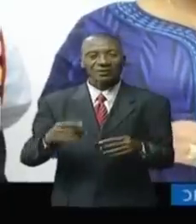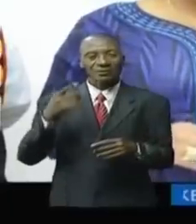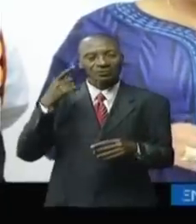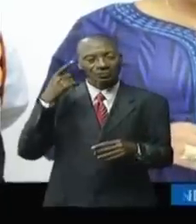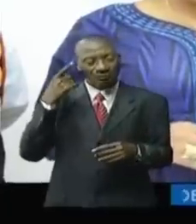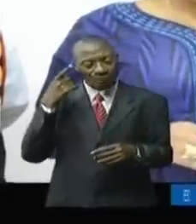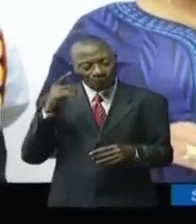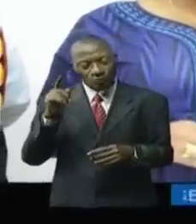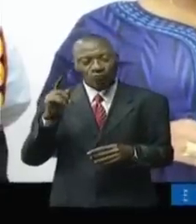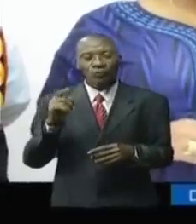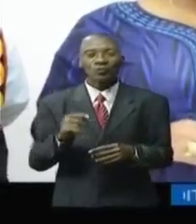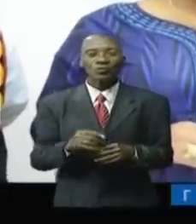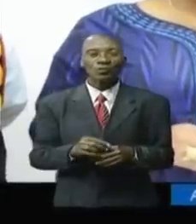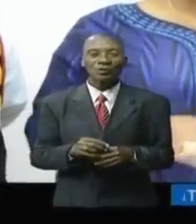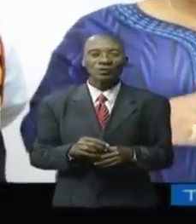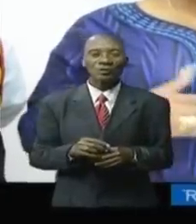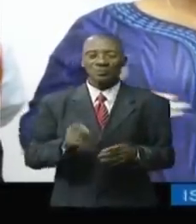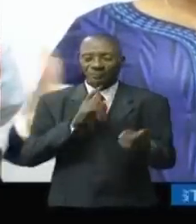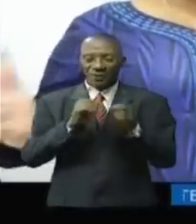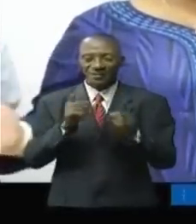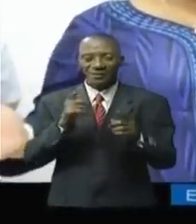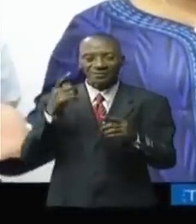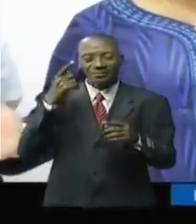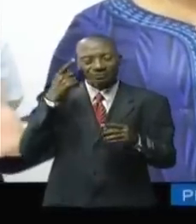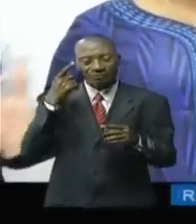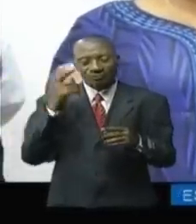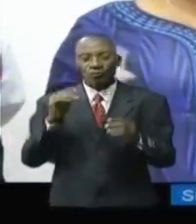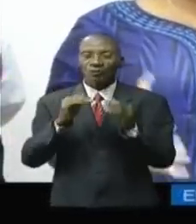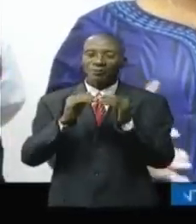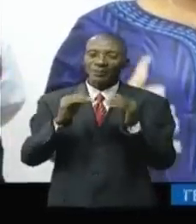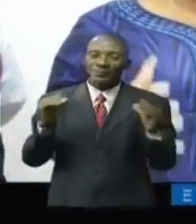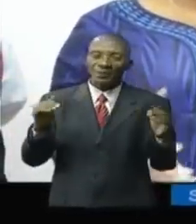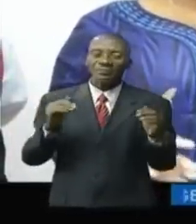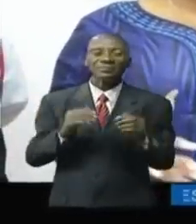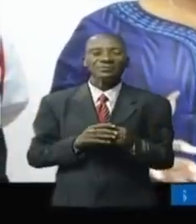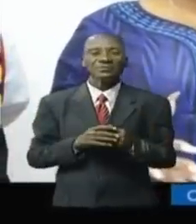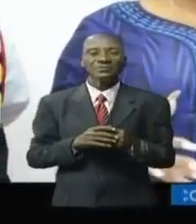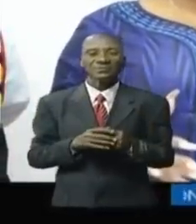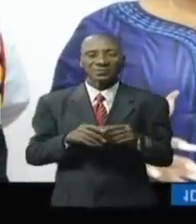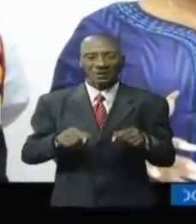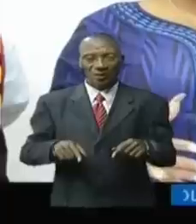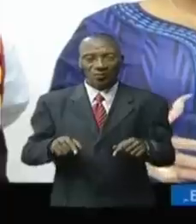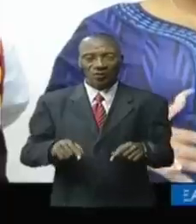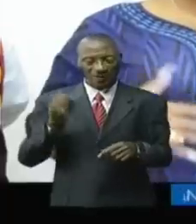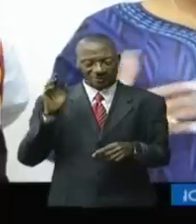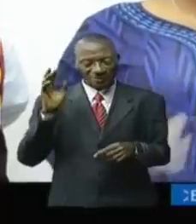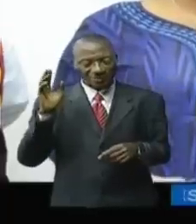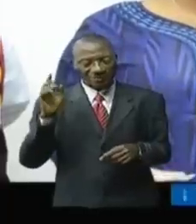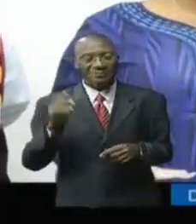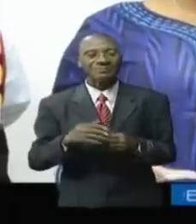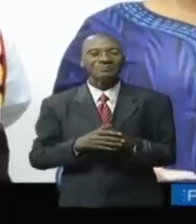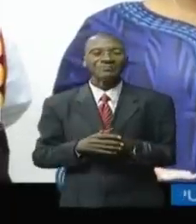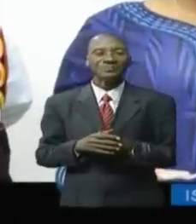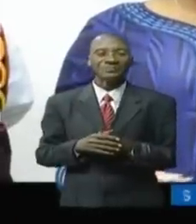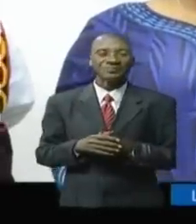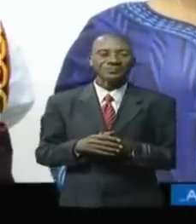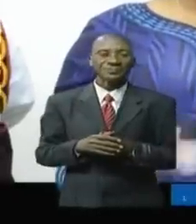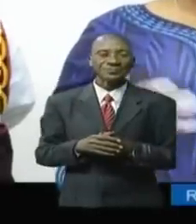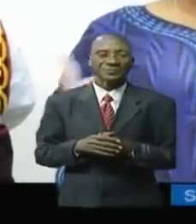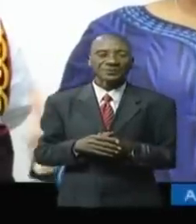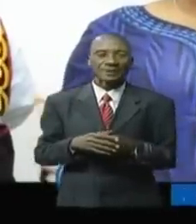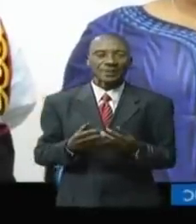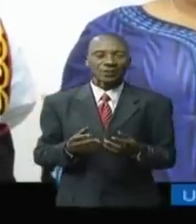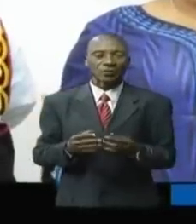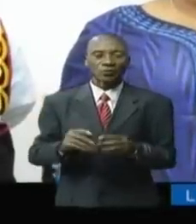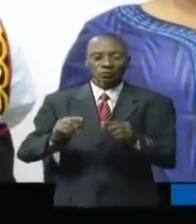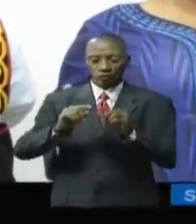aura à Kinshasa la tenue d'une série de grandes activités, de grandes rencontres intellectuelles pour essayer de voir quel est l'apport de toutes les